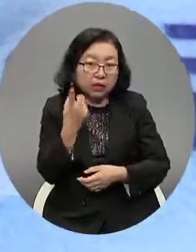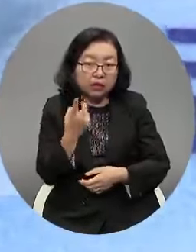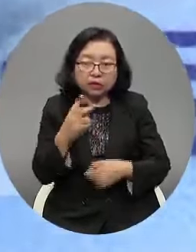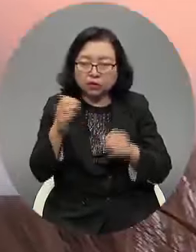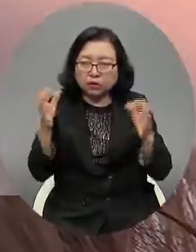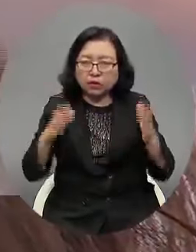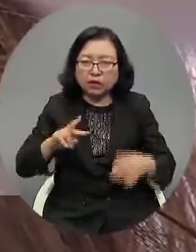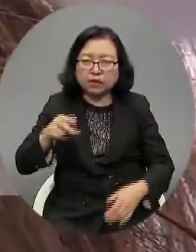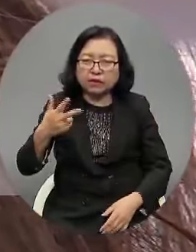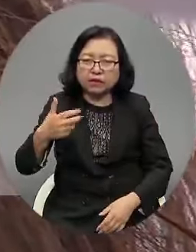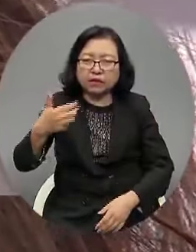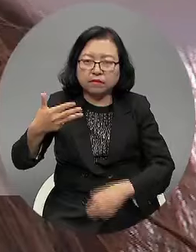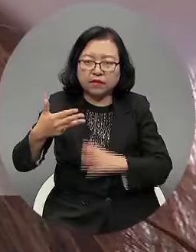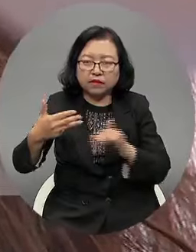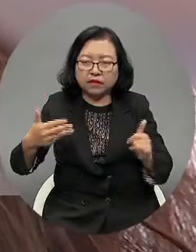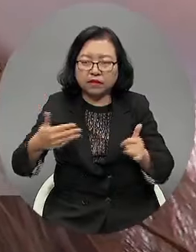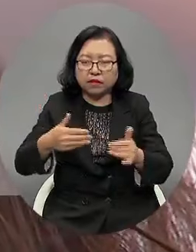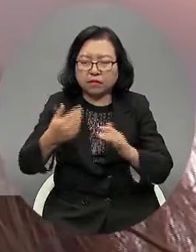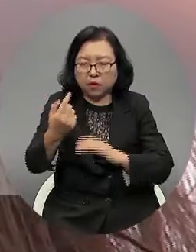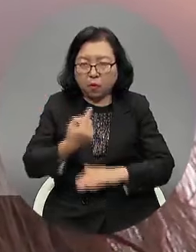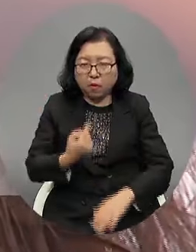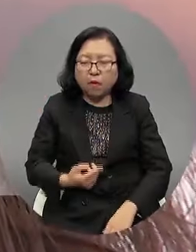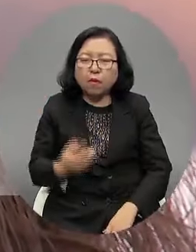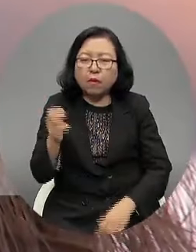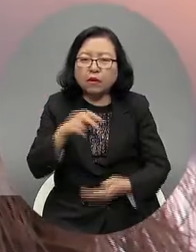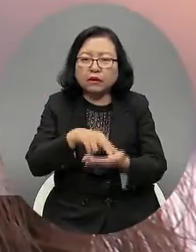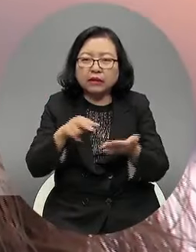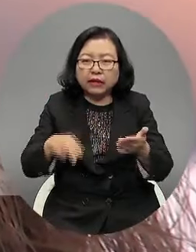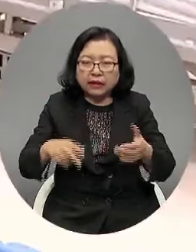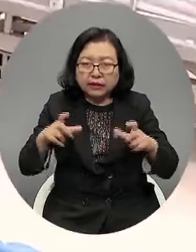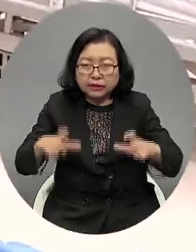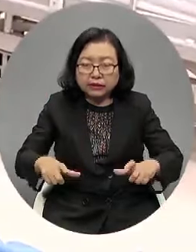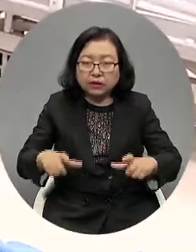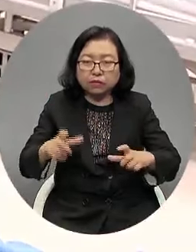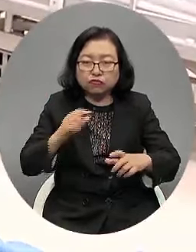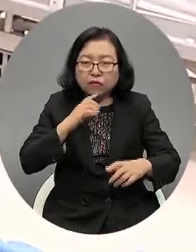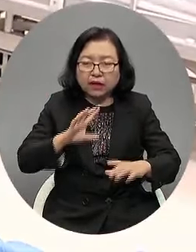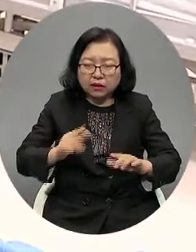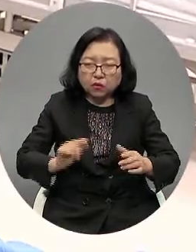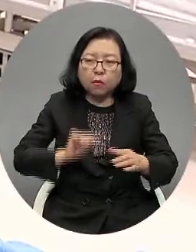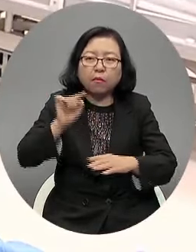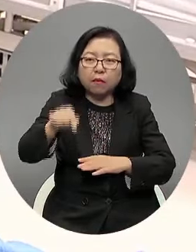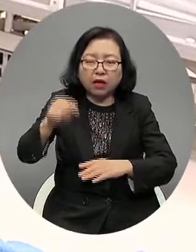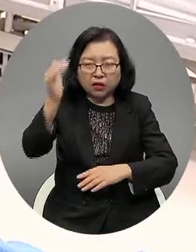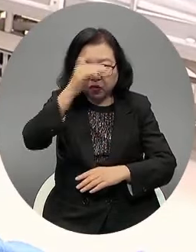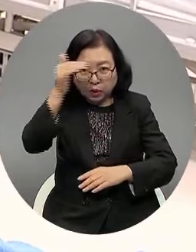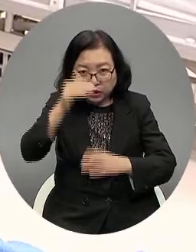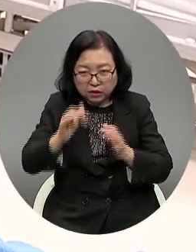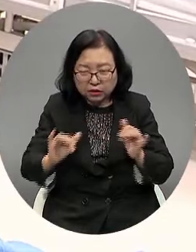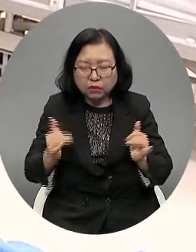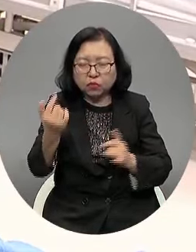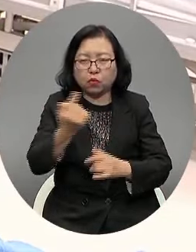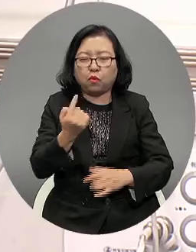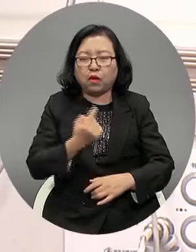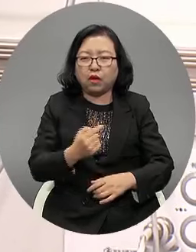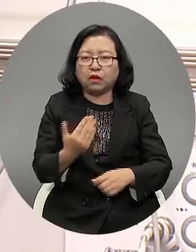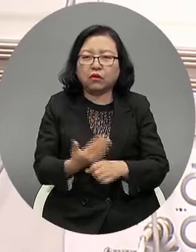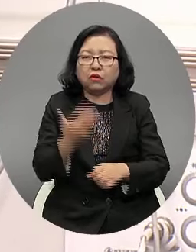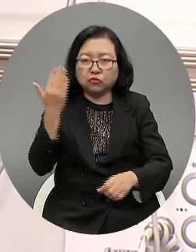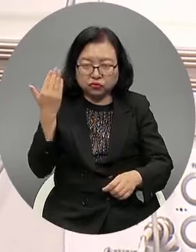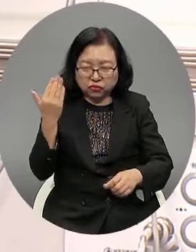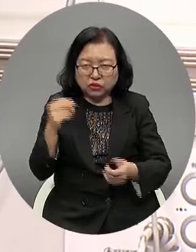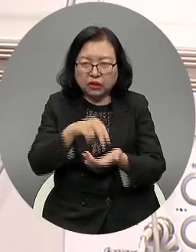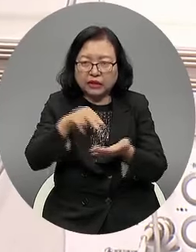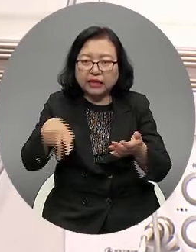278명이 찾았습니다. 단양 주민뿐 아니라 외지 관광객이 상당수를 차지했습니다. 9년 전 단양 서울병원이